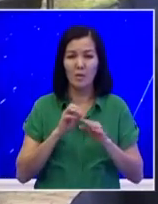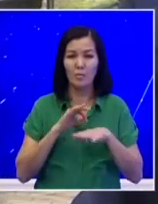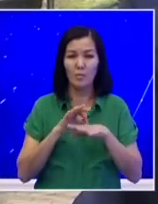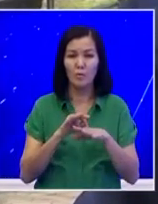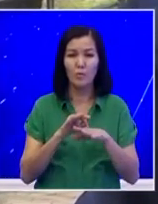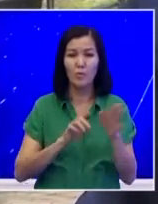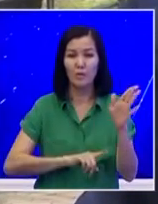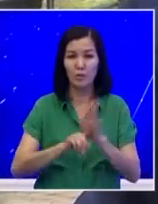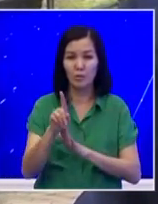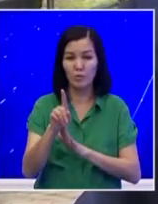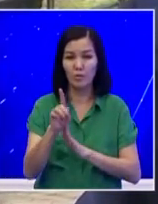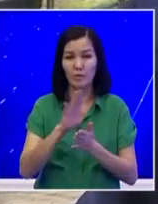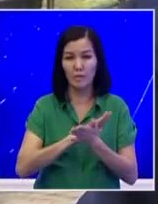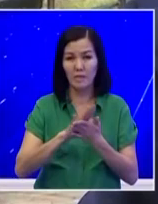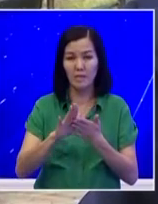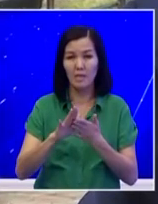начнутся